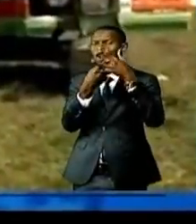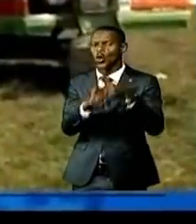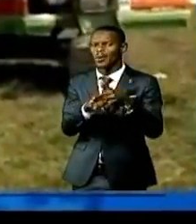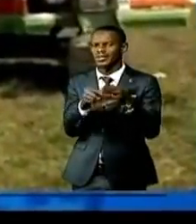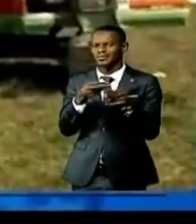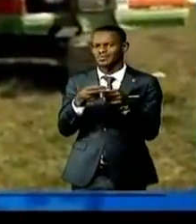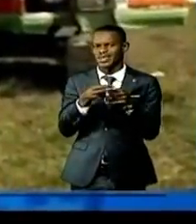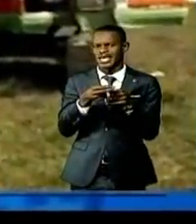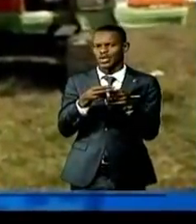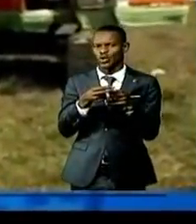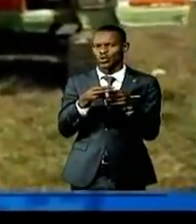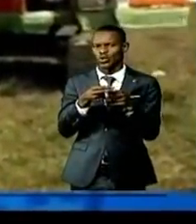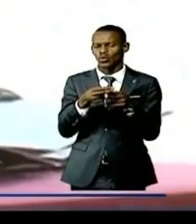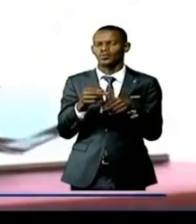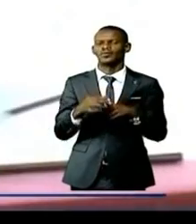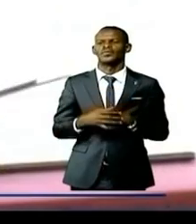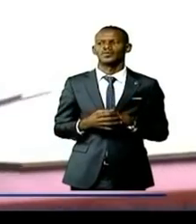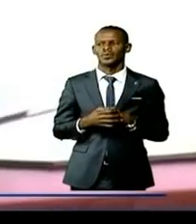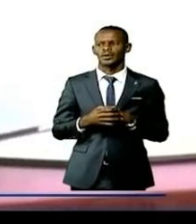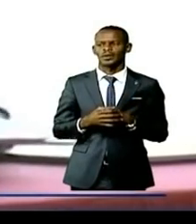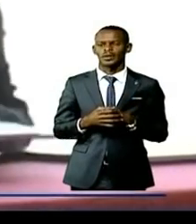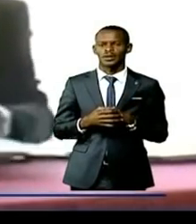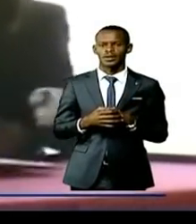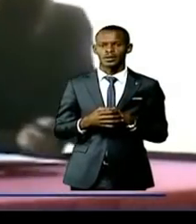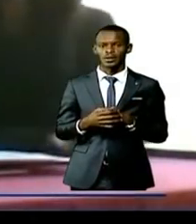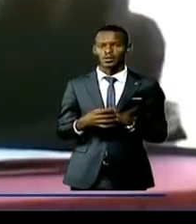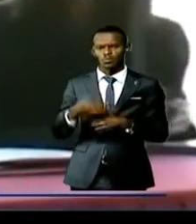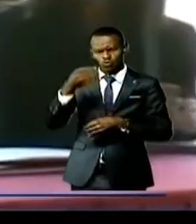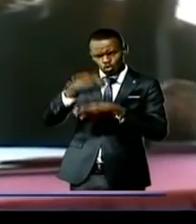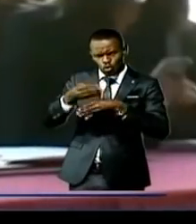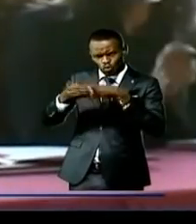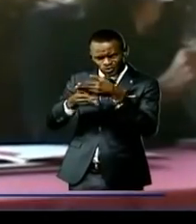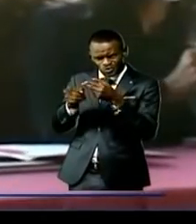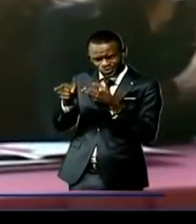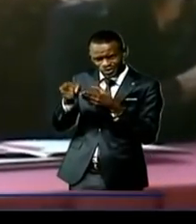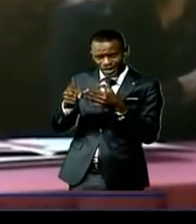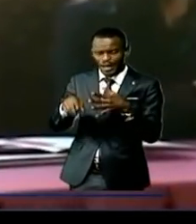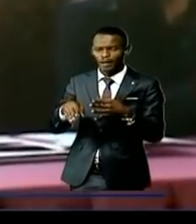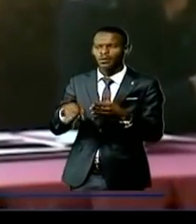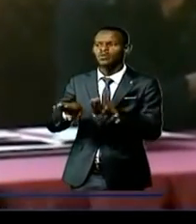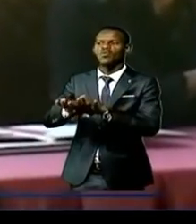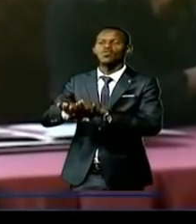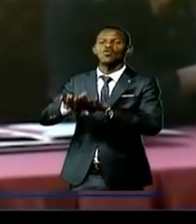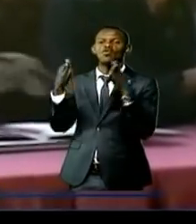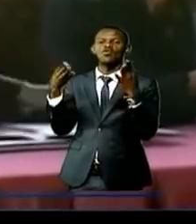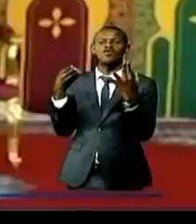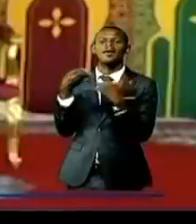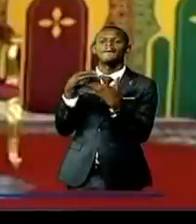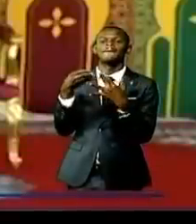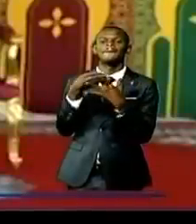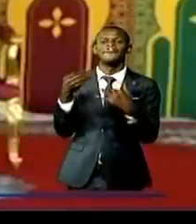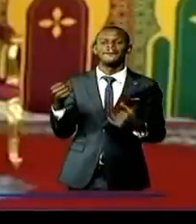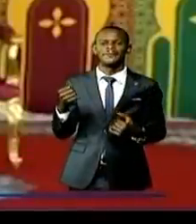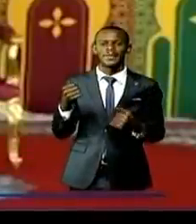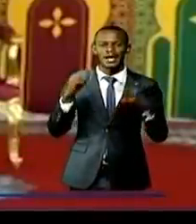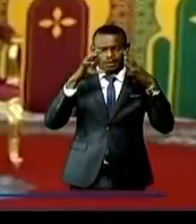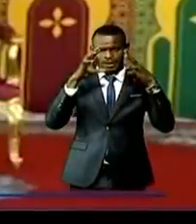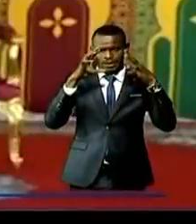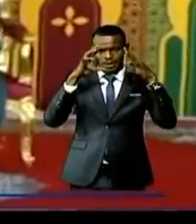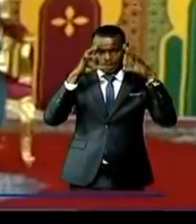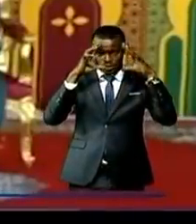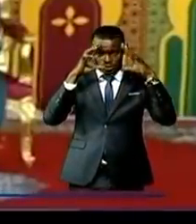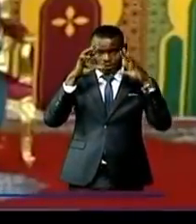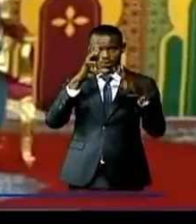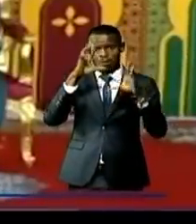Maroc Mohamed VI à Ben Silman, dans la région de Casablanca, qui est la capitale économique du royaume. Intervenant